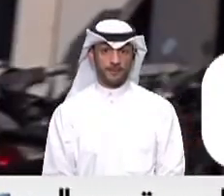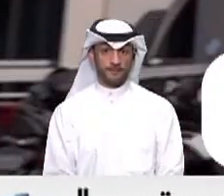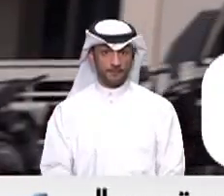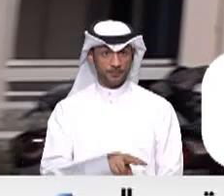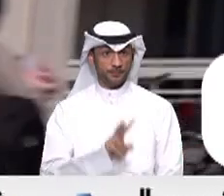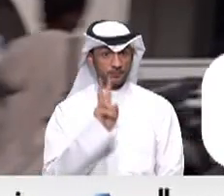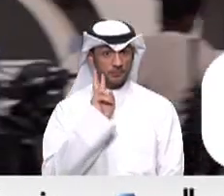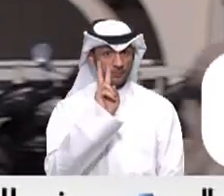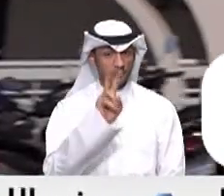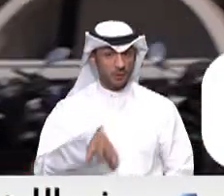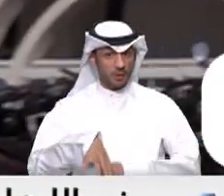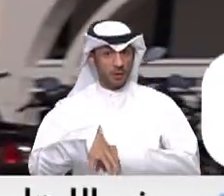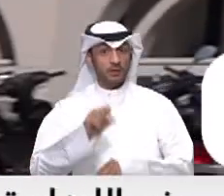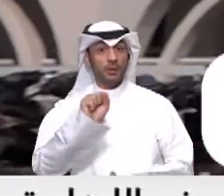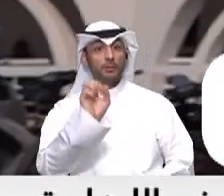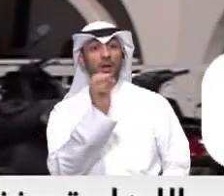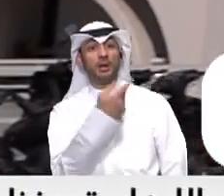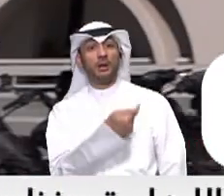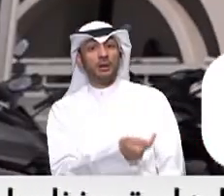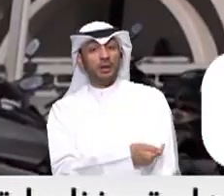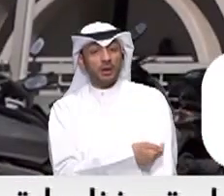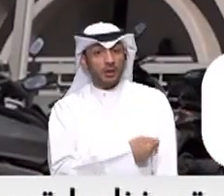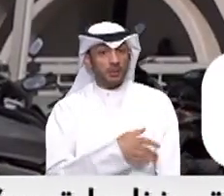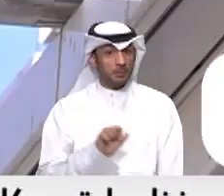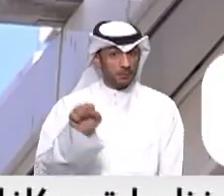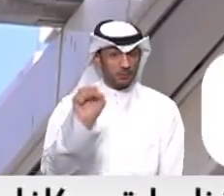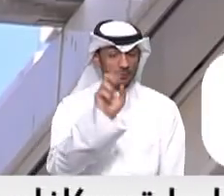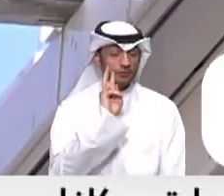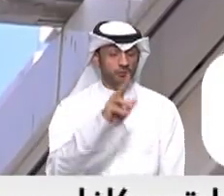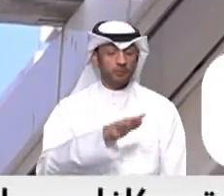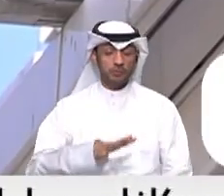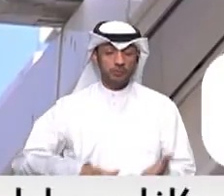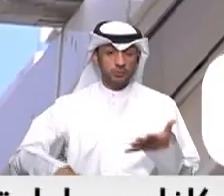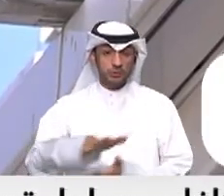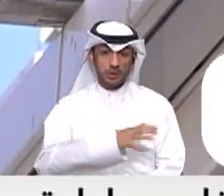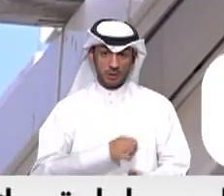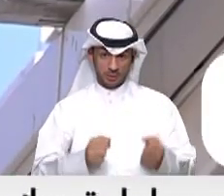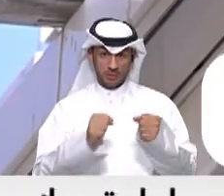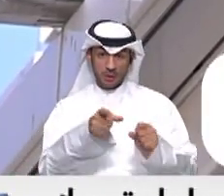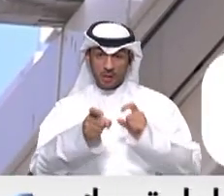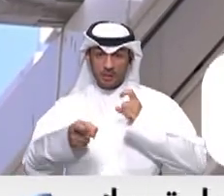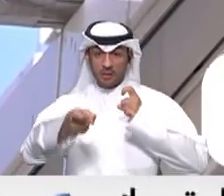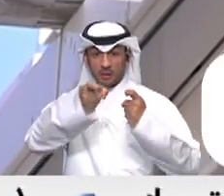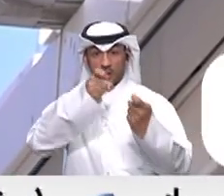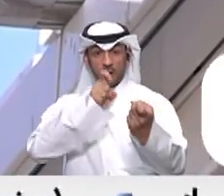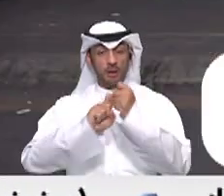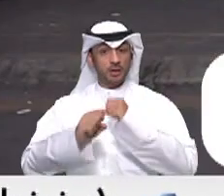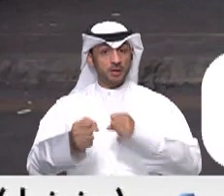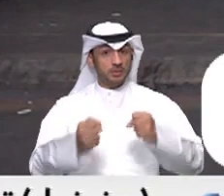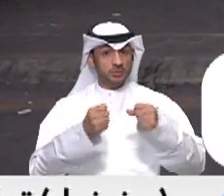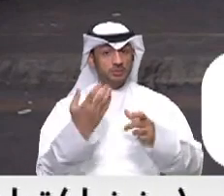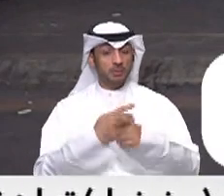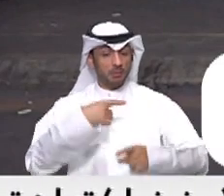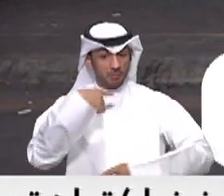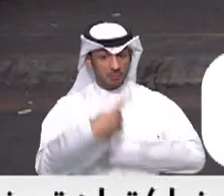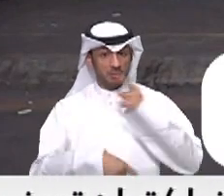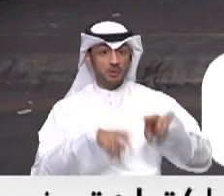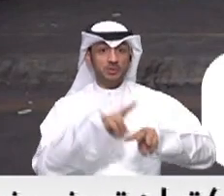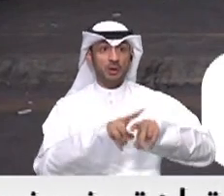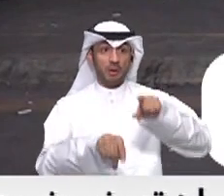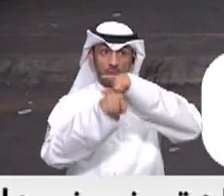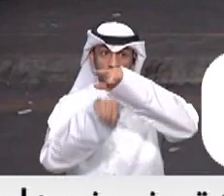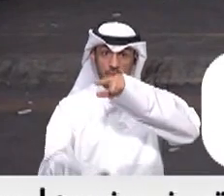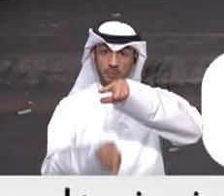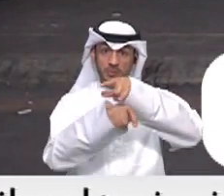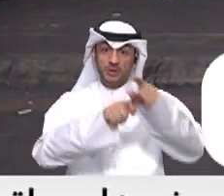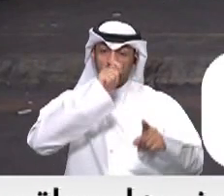يشهد القطاع الطبي في لبنان ظروفاً صعبة تضعه أمام تحديات في ظل استمرار القصف الإسرائيلي